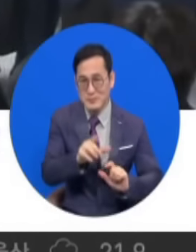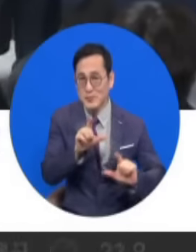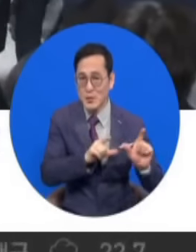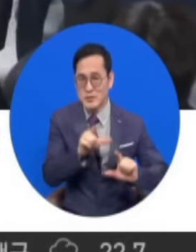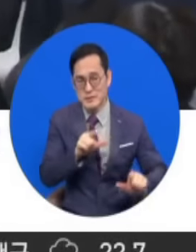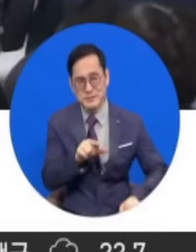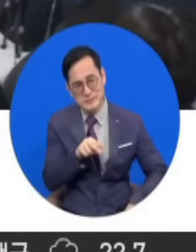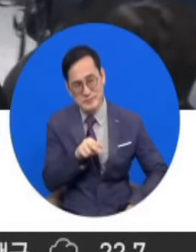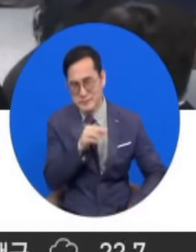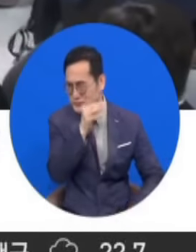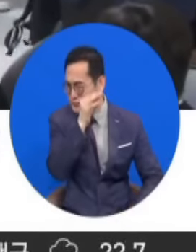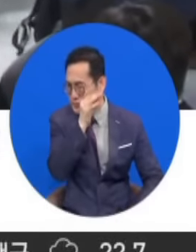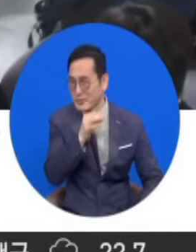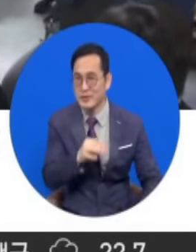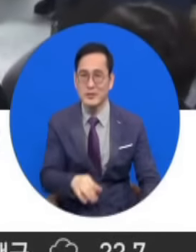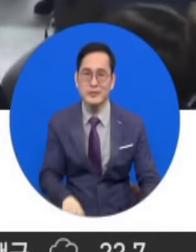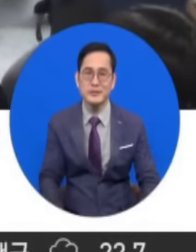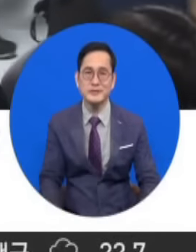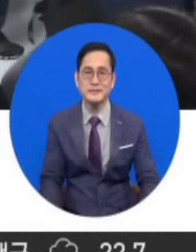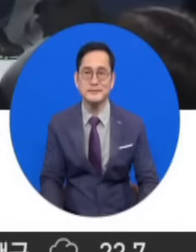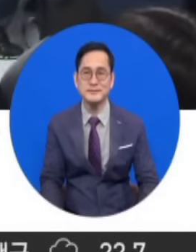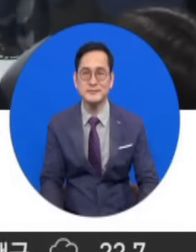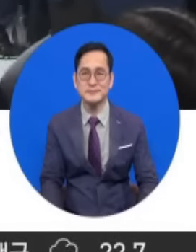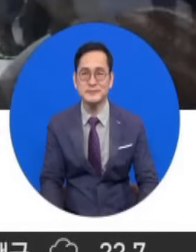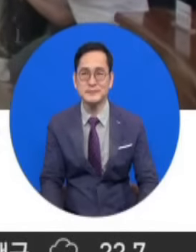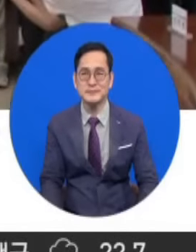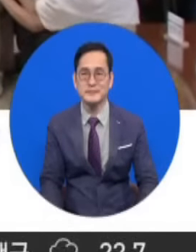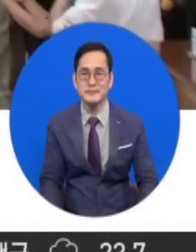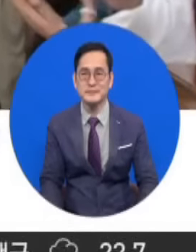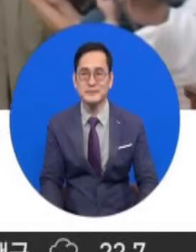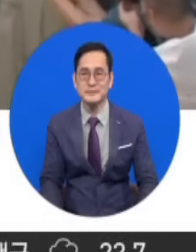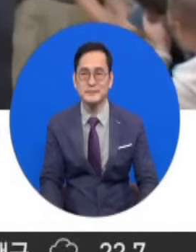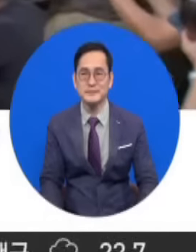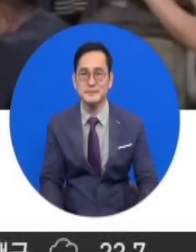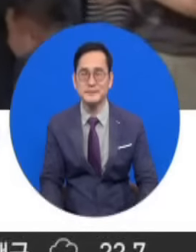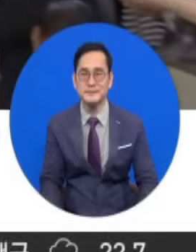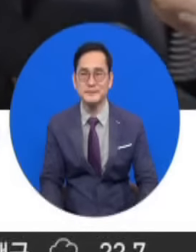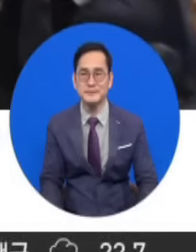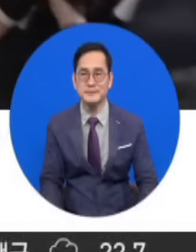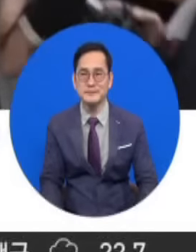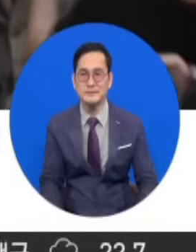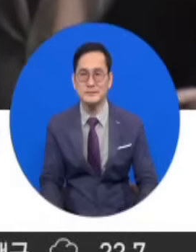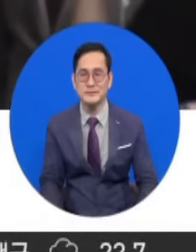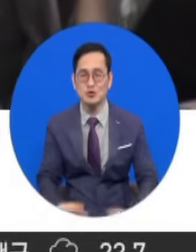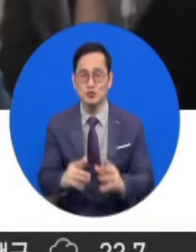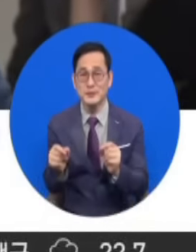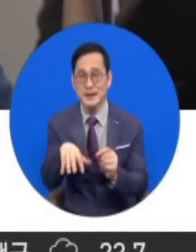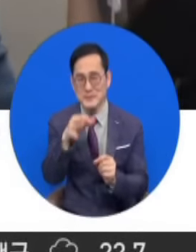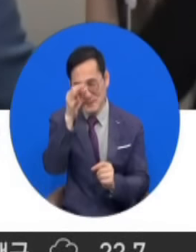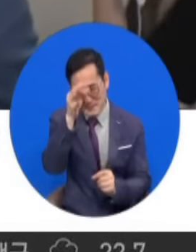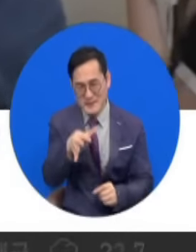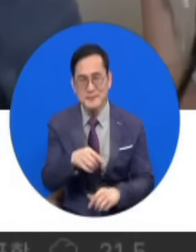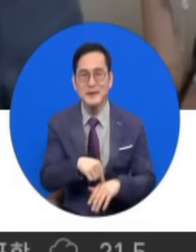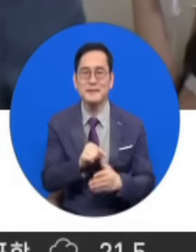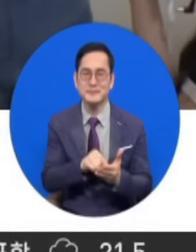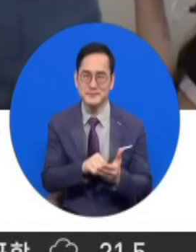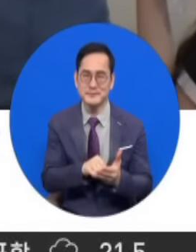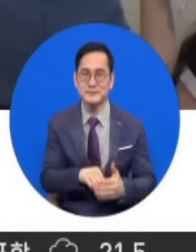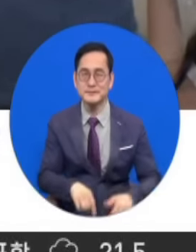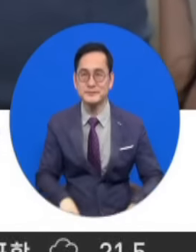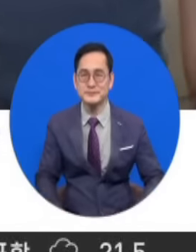한 사람으로서 국민 여러분께 대단히 송구하게 생각하고 당원들께도 송구하게 생각했고요. 그런 의견도 피력을 했고 다시는 그런